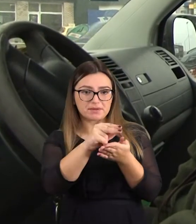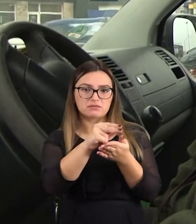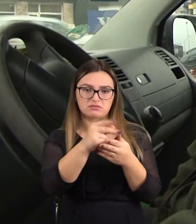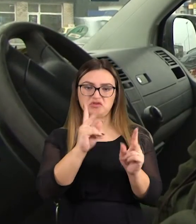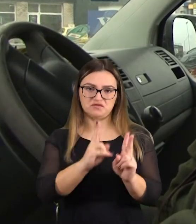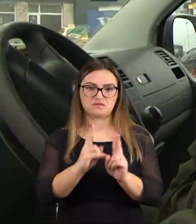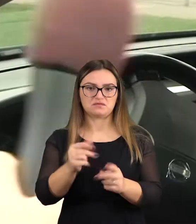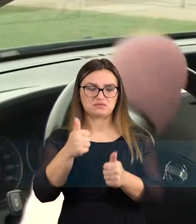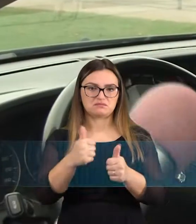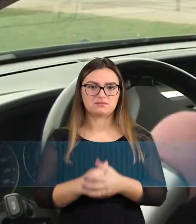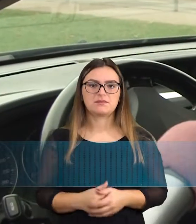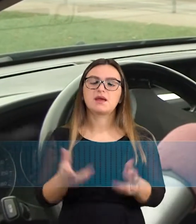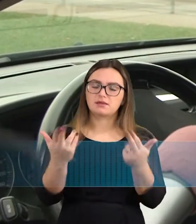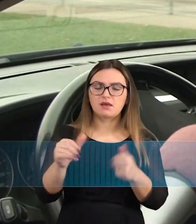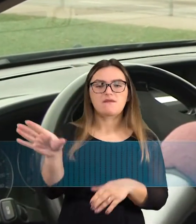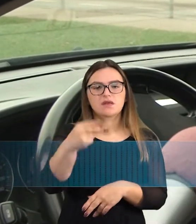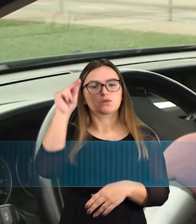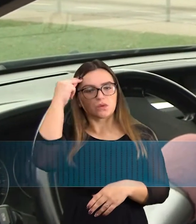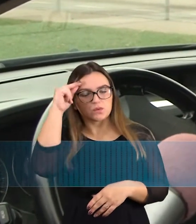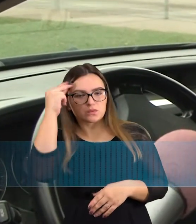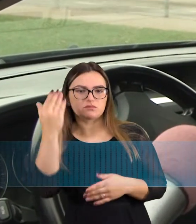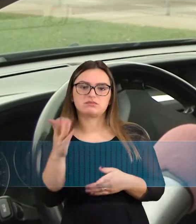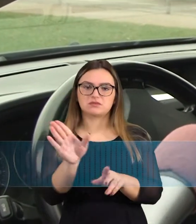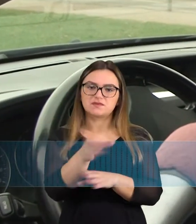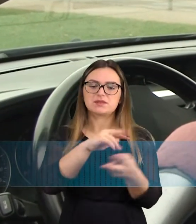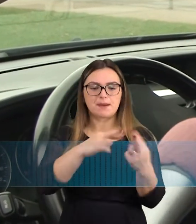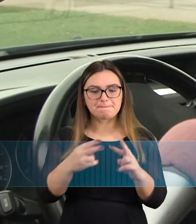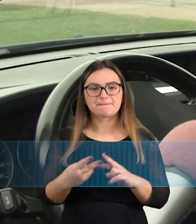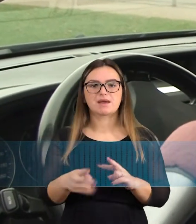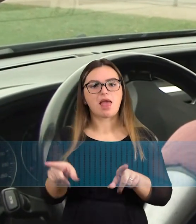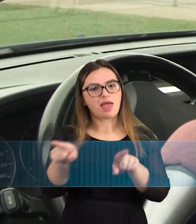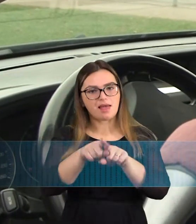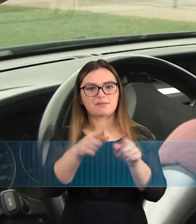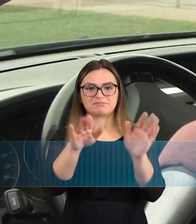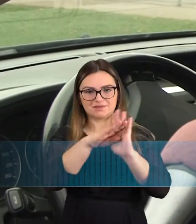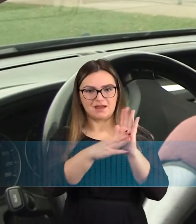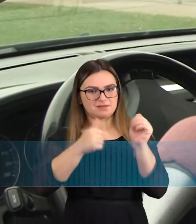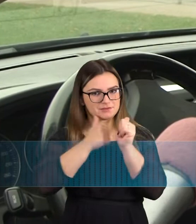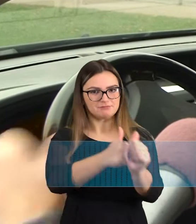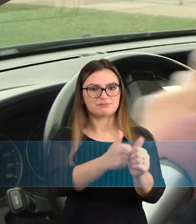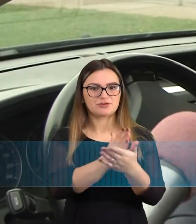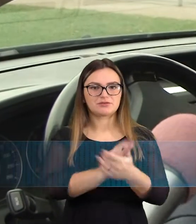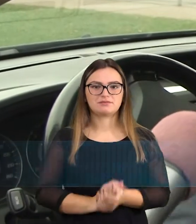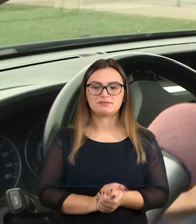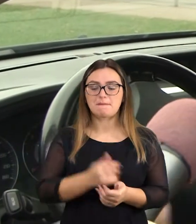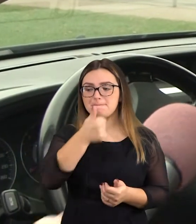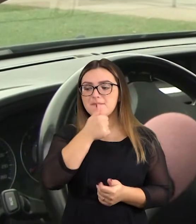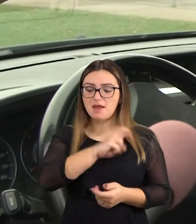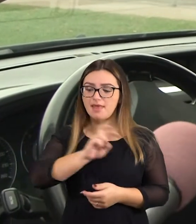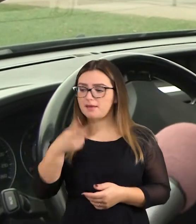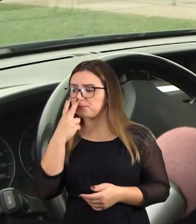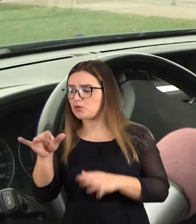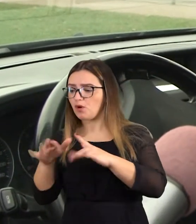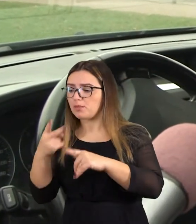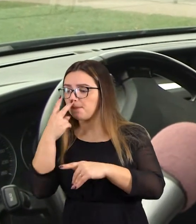tada laiko gerai. Tai viską rūpinamės, taip, pakeičiam savo laiku, tai kaip priklauso. Atėjo, kompiuteris parodė, ką